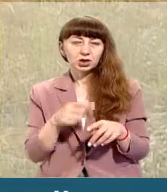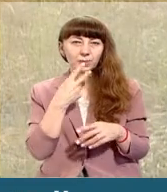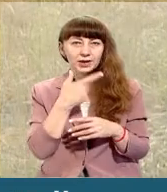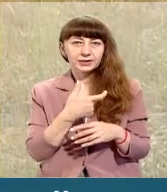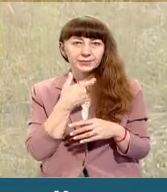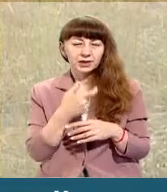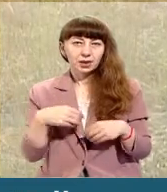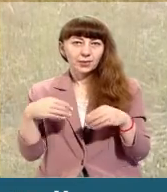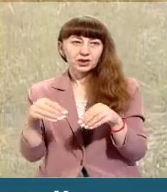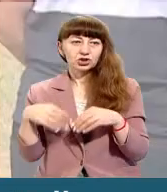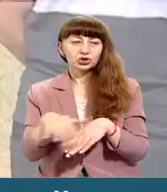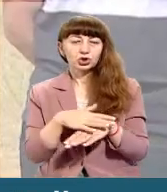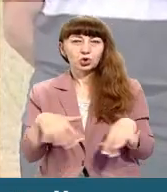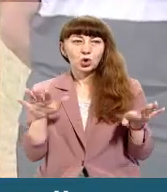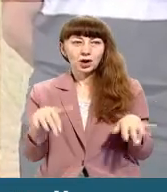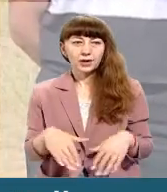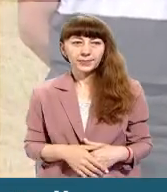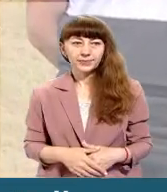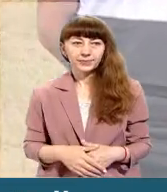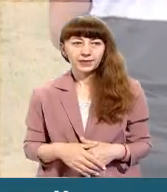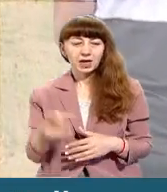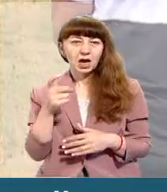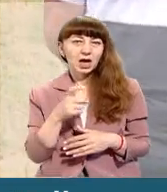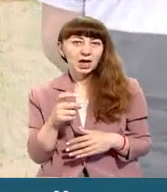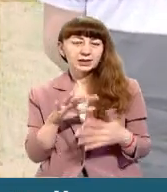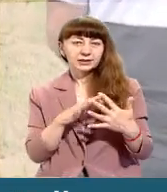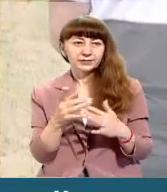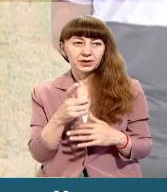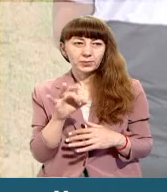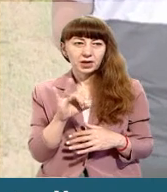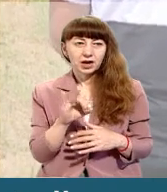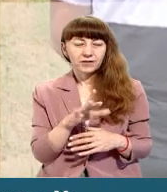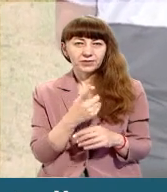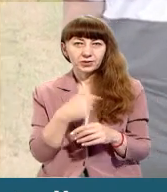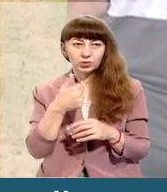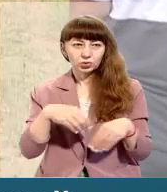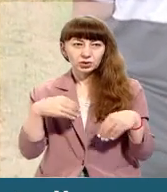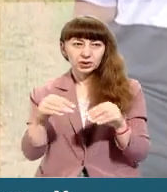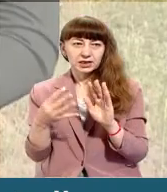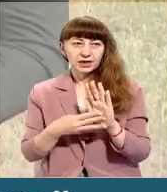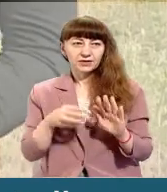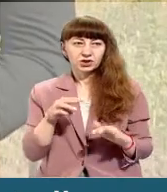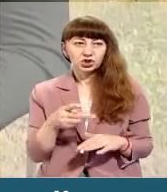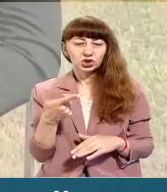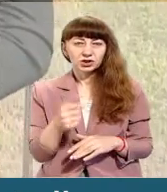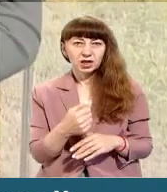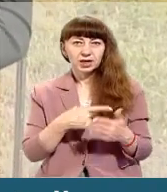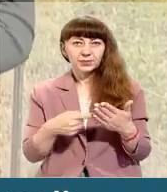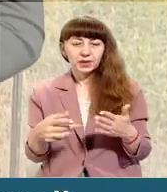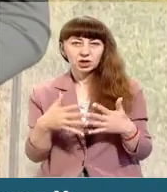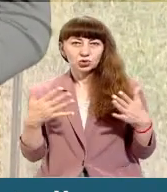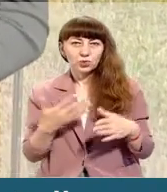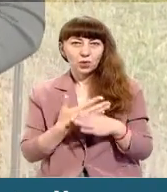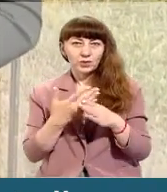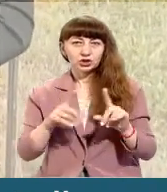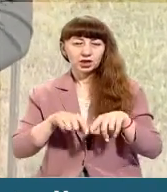посевные площади в городе Аркалык. Глава крестьянского хозяйства Шаймерден Ибраев в этом году засеял 9 тысяч гектаров. Он отметил, что большую